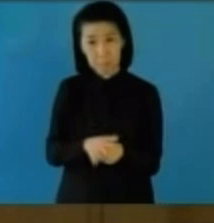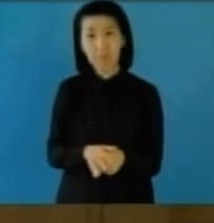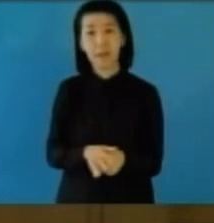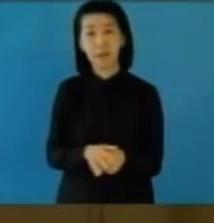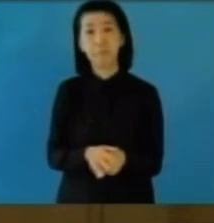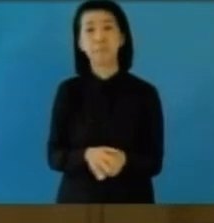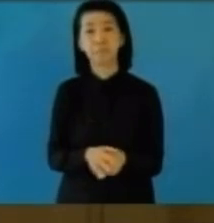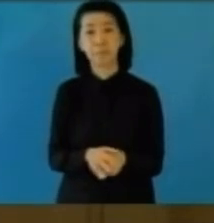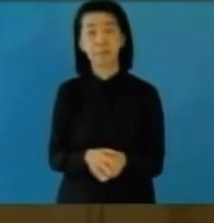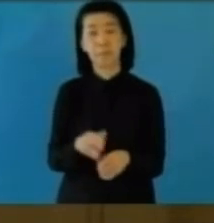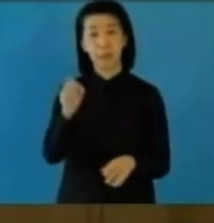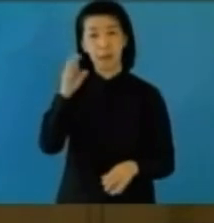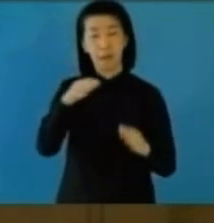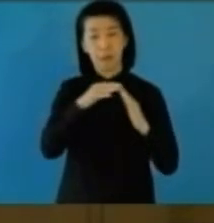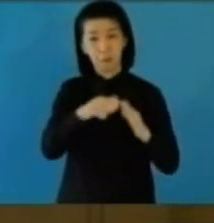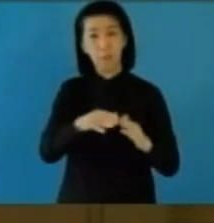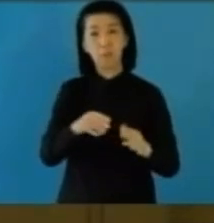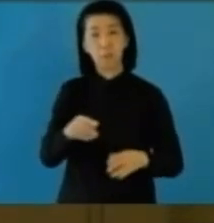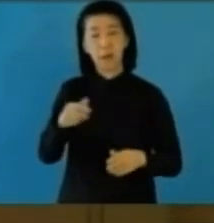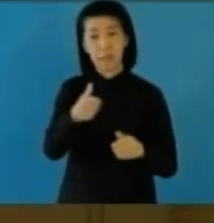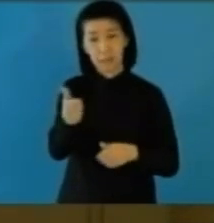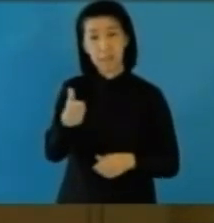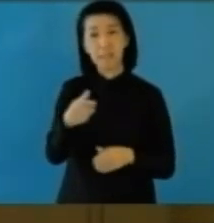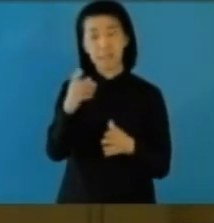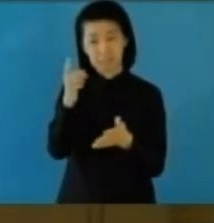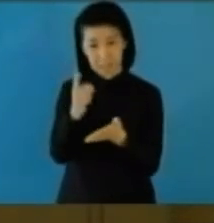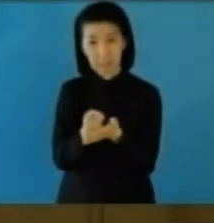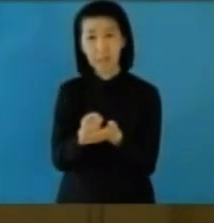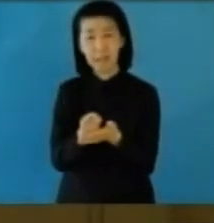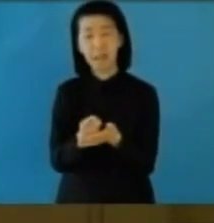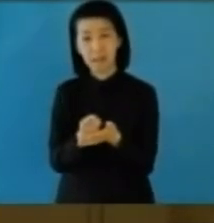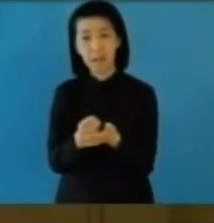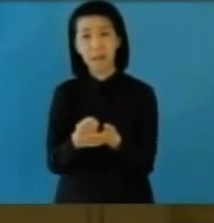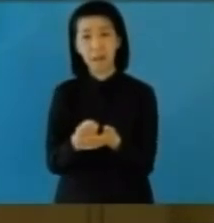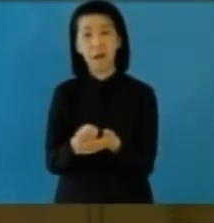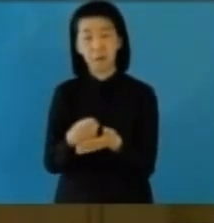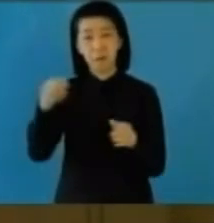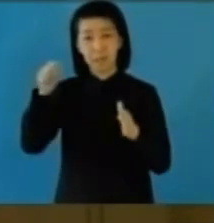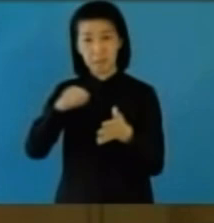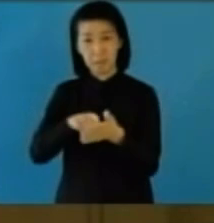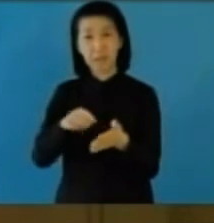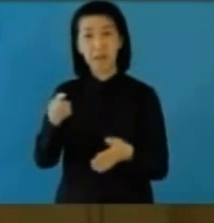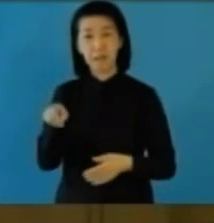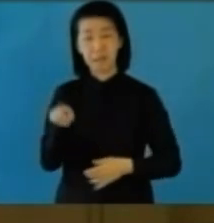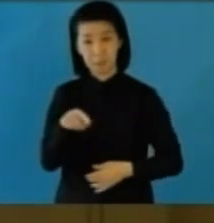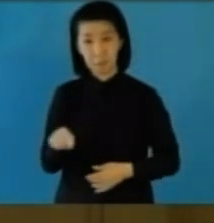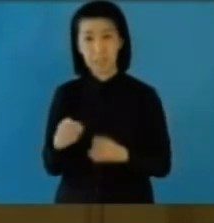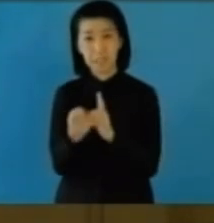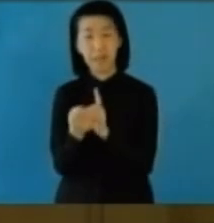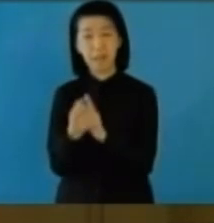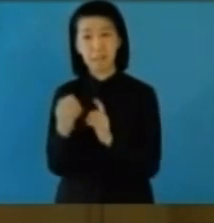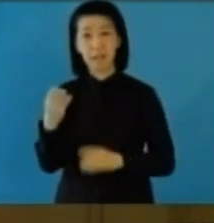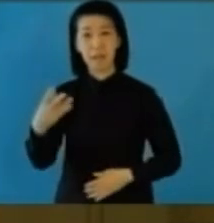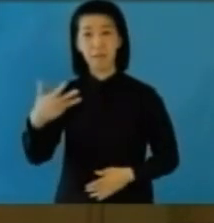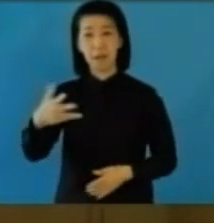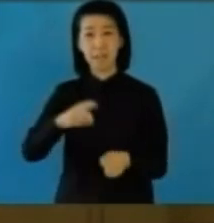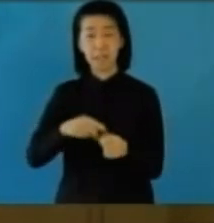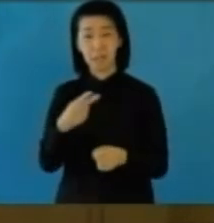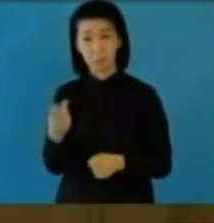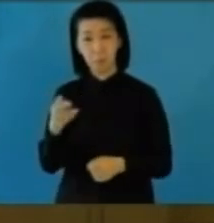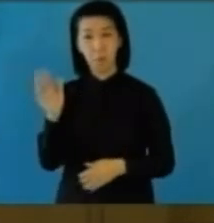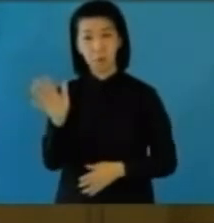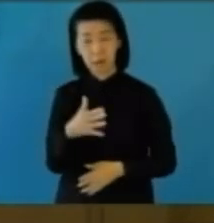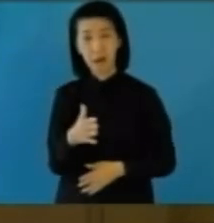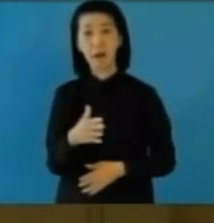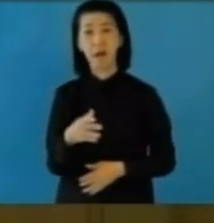生徒に配慮する必要があると考え、その生徒が高校を卒業した後の令和8年度から女子生徒や通学